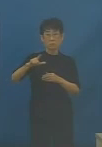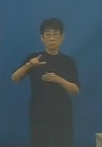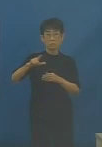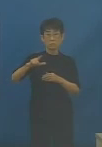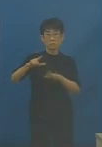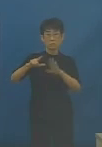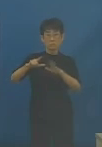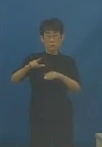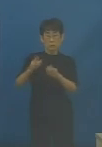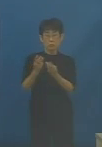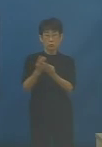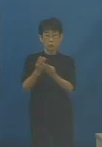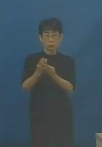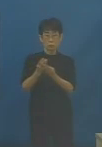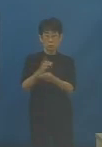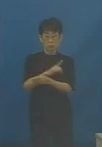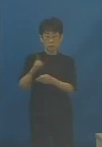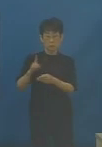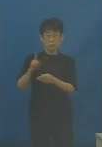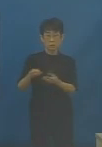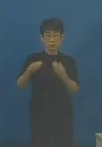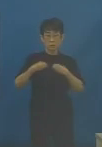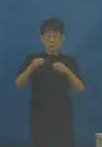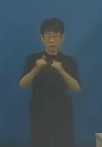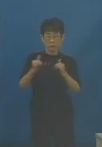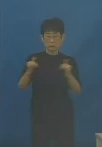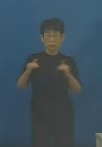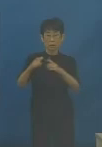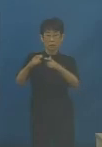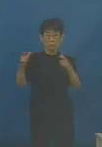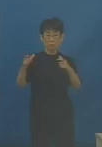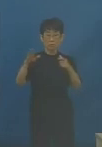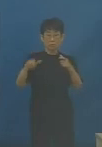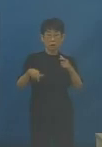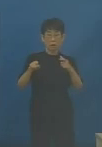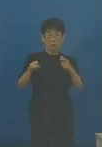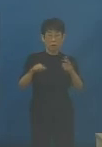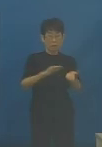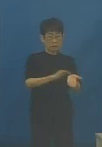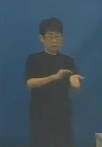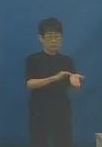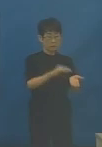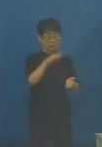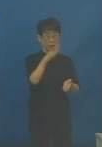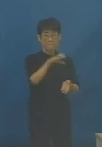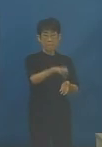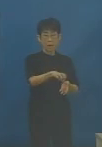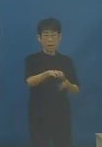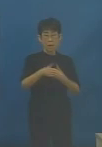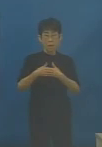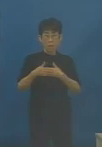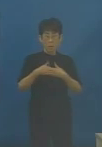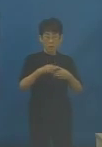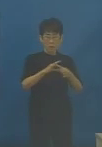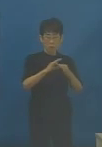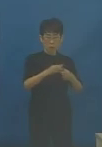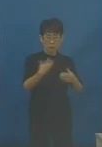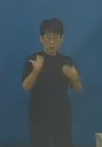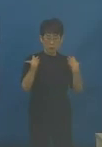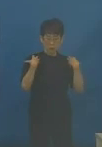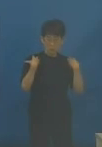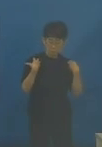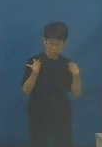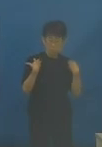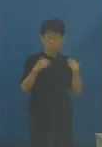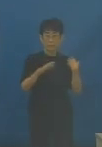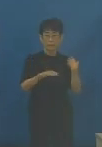ります。1日にそれだけの感染者が出ますので医療現場や保健に対する負荷も当然ありますし